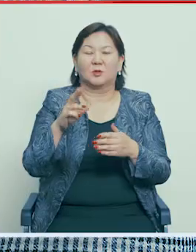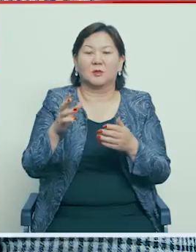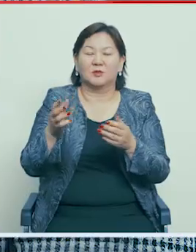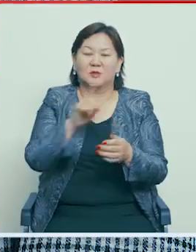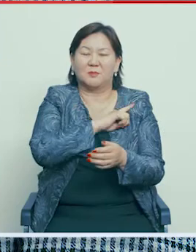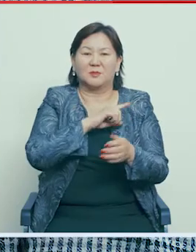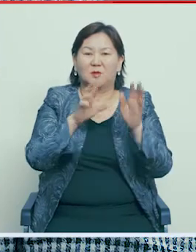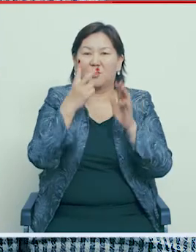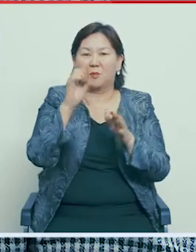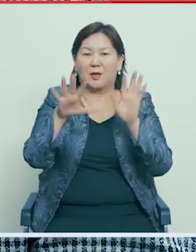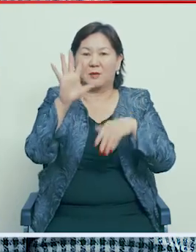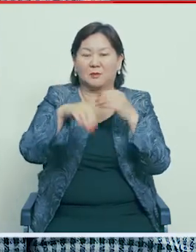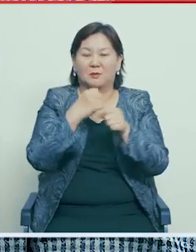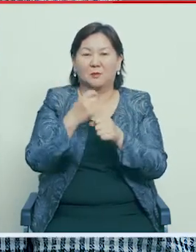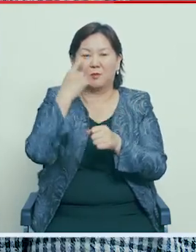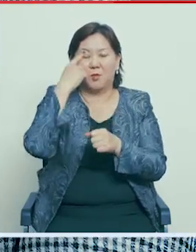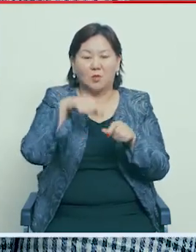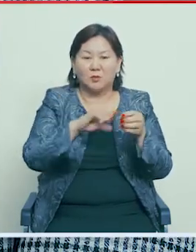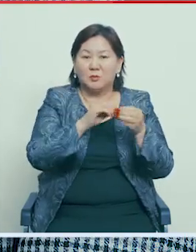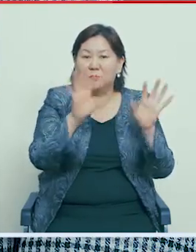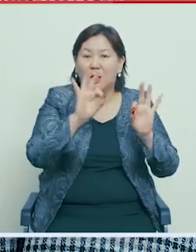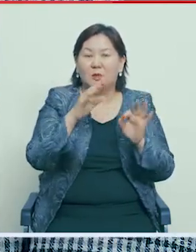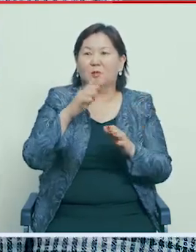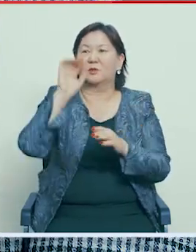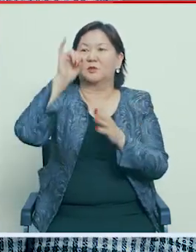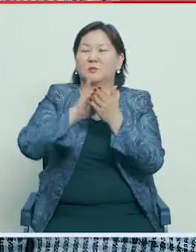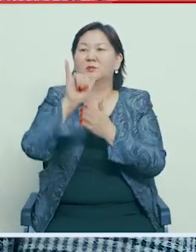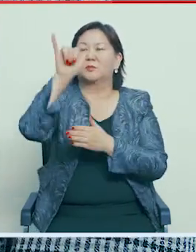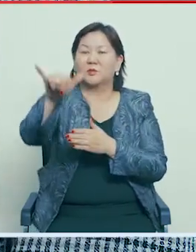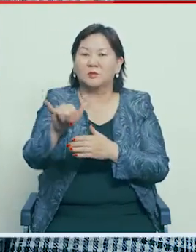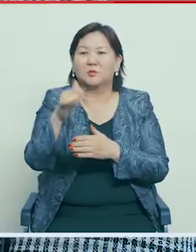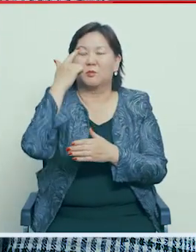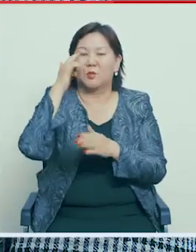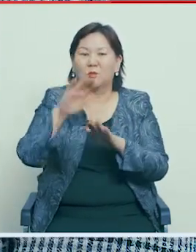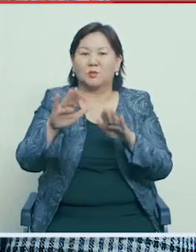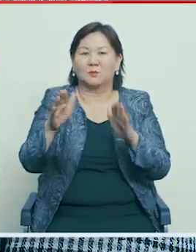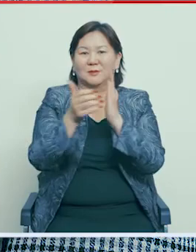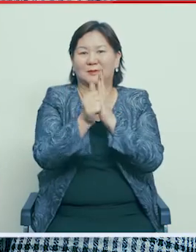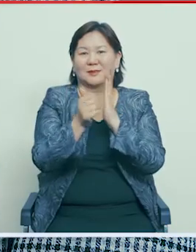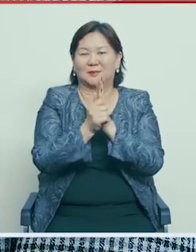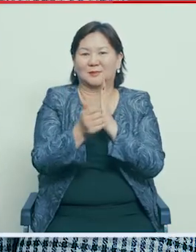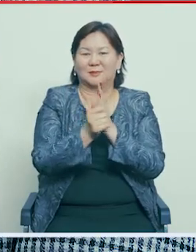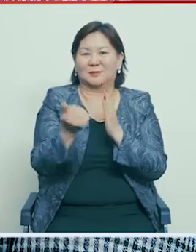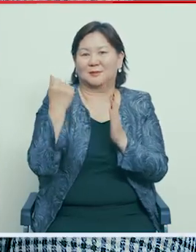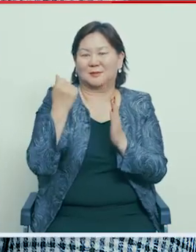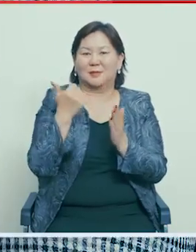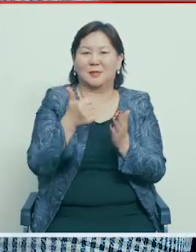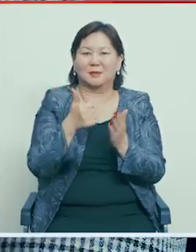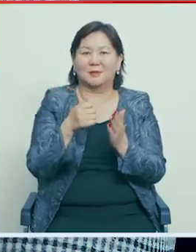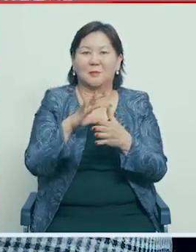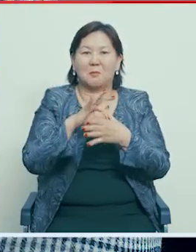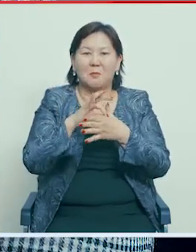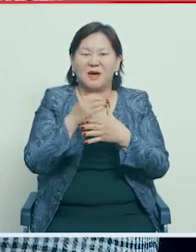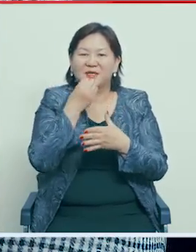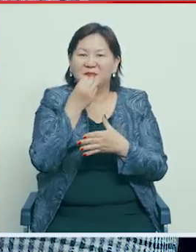байгаа. Гэтэл манай Монголд хөгжиг спорт. Тэгээ тэнд очиход биш үү? Монгол хүүхдүүд гэдэг маань айгүй чадам цайтай одоо тэр одоо нэг мах